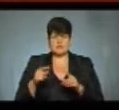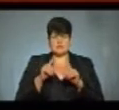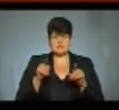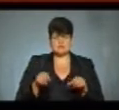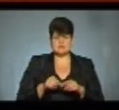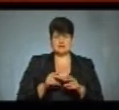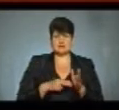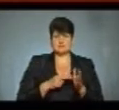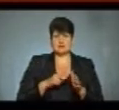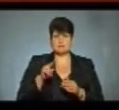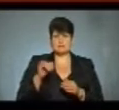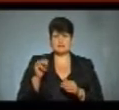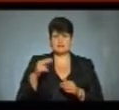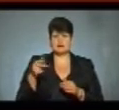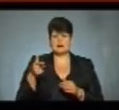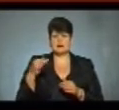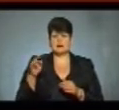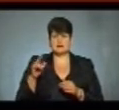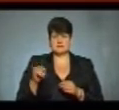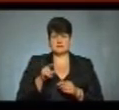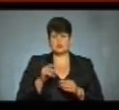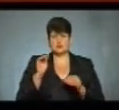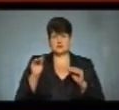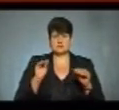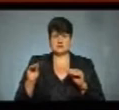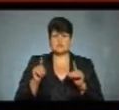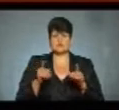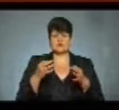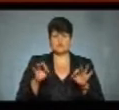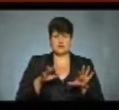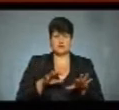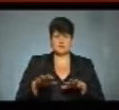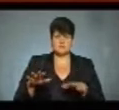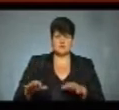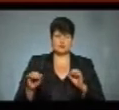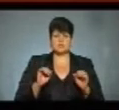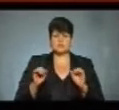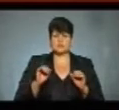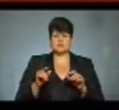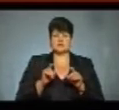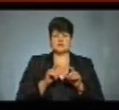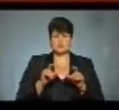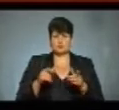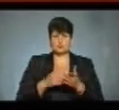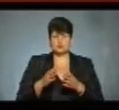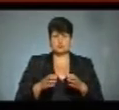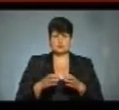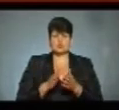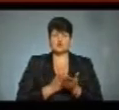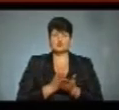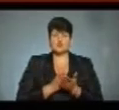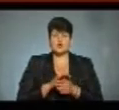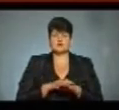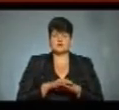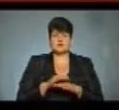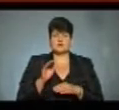в Підгайцях. Каже, їхній штаб розвішував агітацію тільки в дозволених місцях. До керівника обласного штабу політичної партії «Слуга народу»